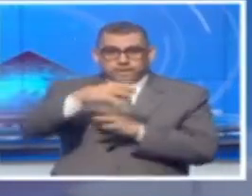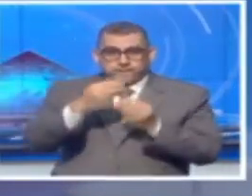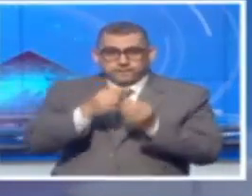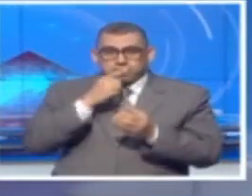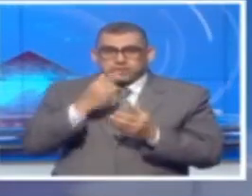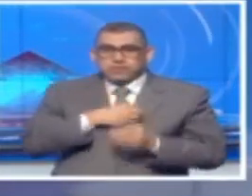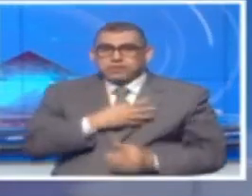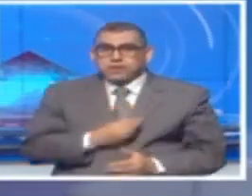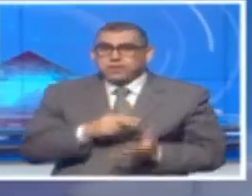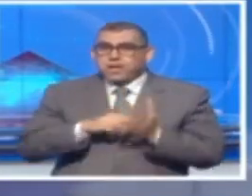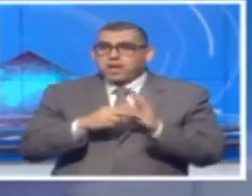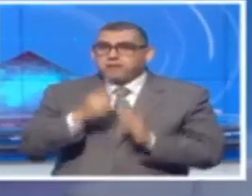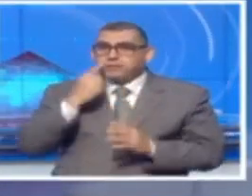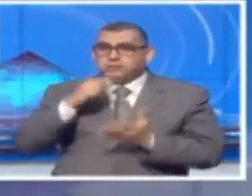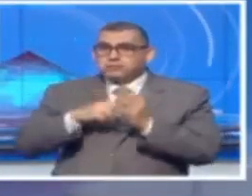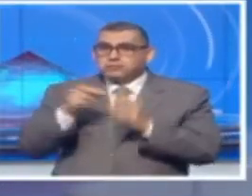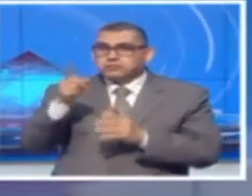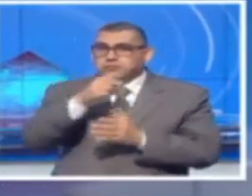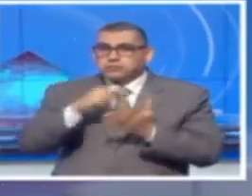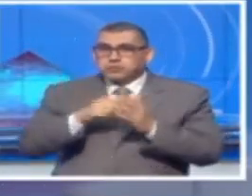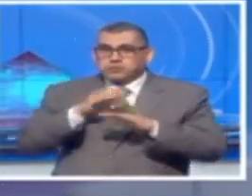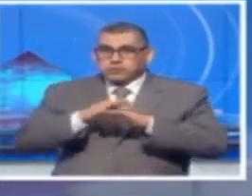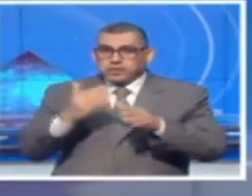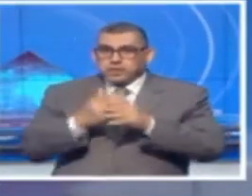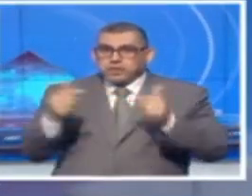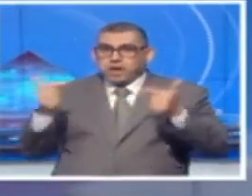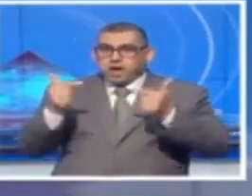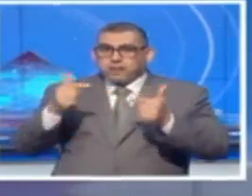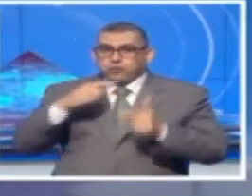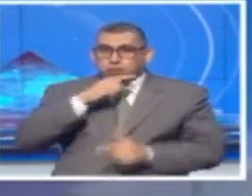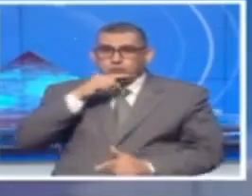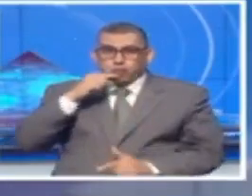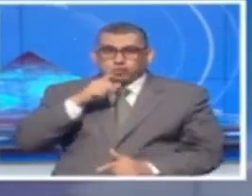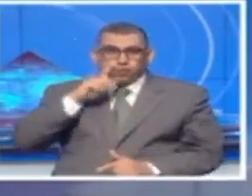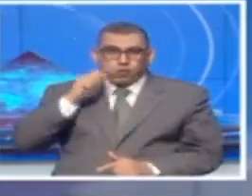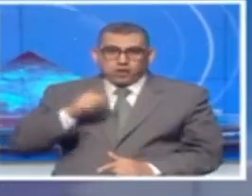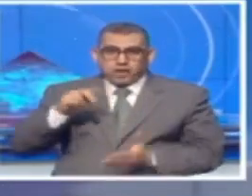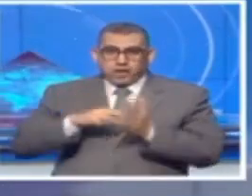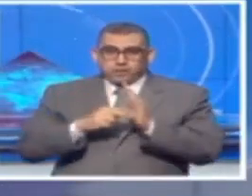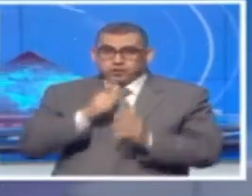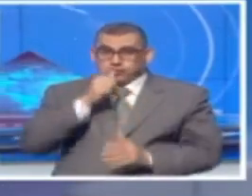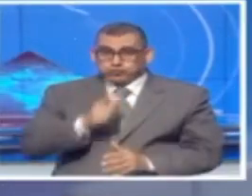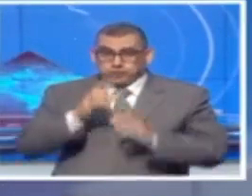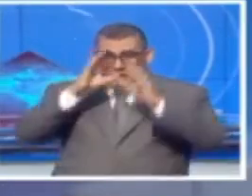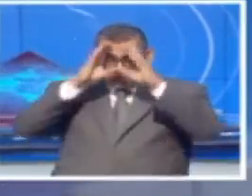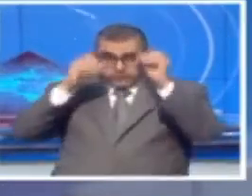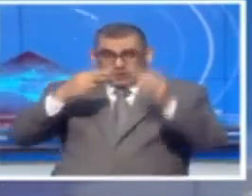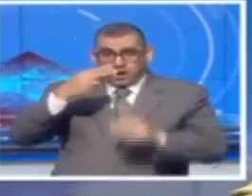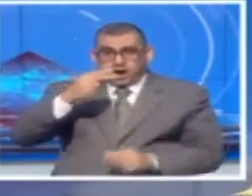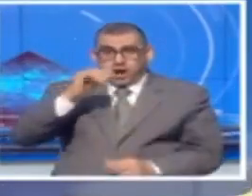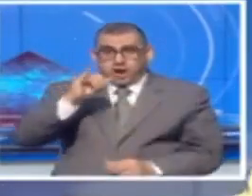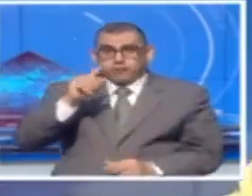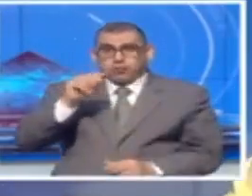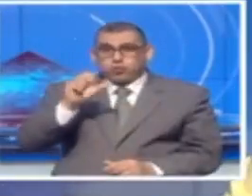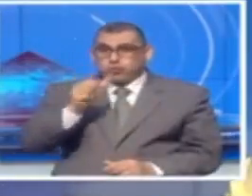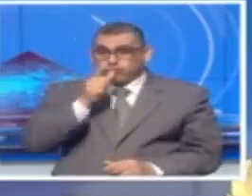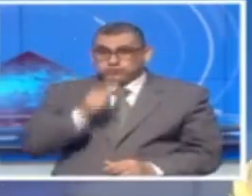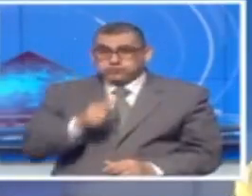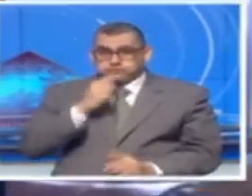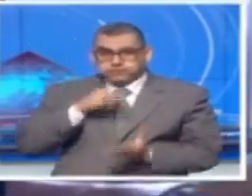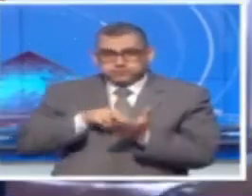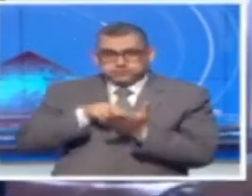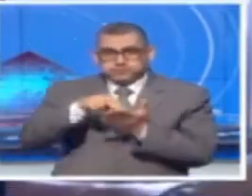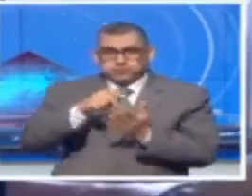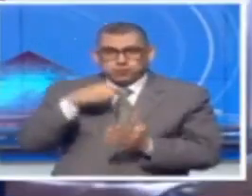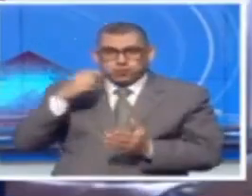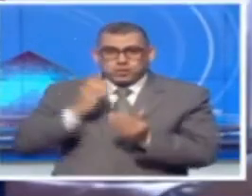الجوار للاطمئنان ومتابعة أحوالهم في ظل الأزمة الروسية الأوكرانية. وقال السفير عمرو عباس إن